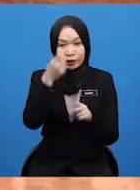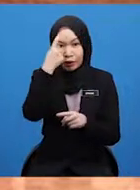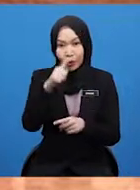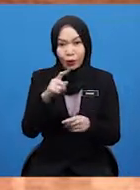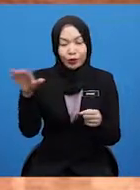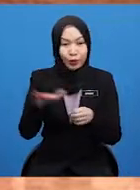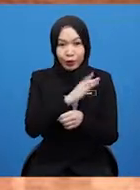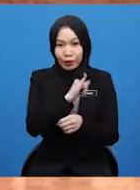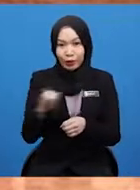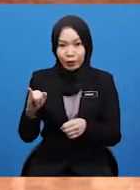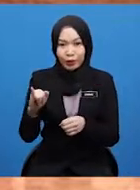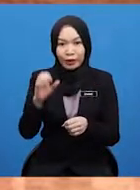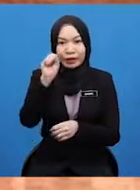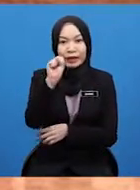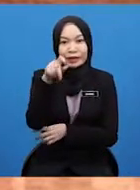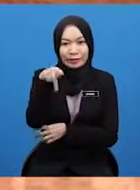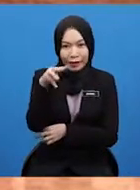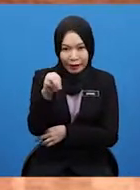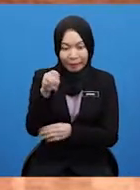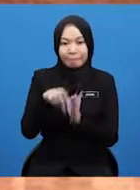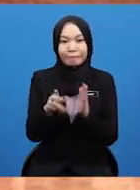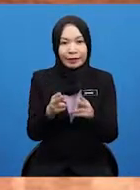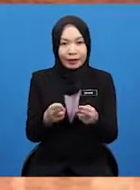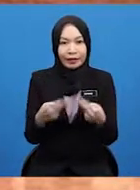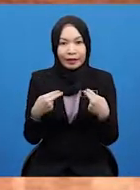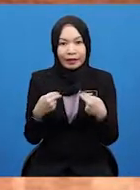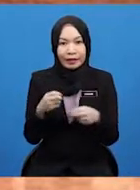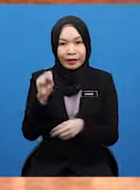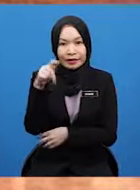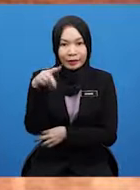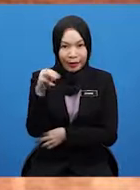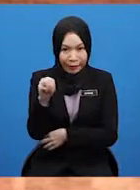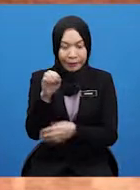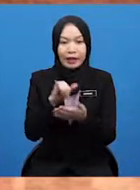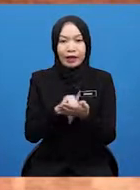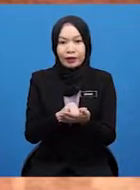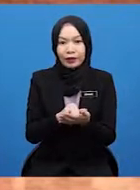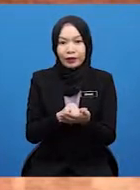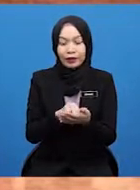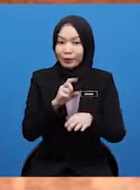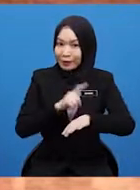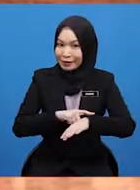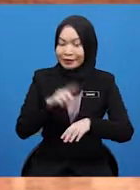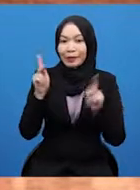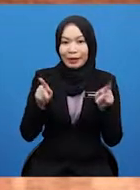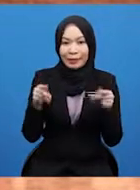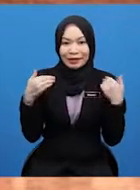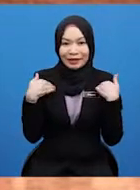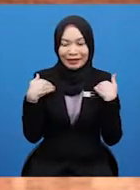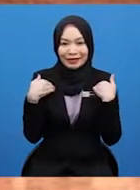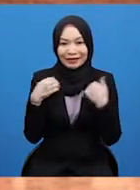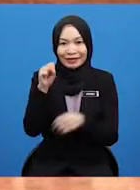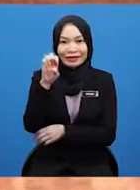peperiksaan STPM pada tahun semasa, iaitu ketika pelajar berada di semester 3